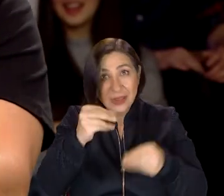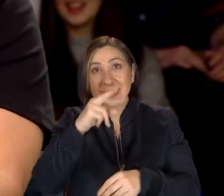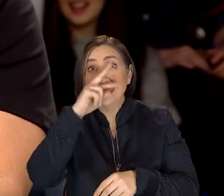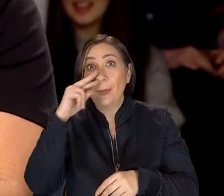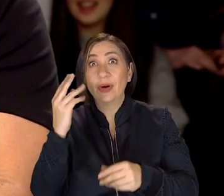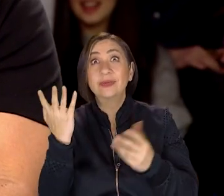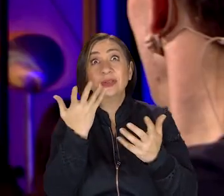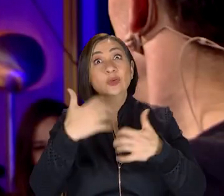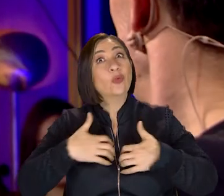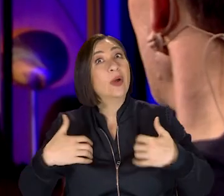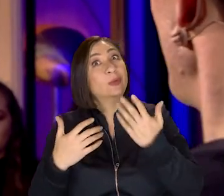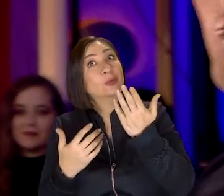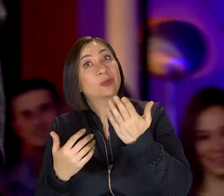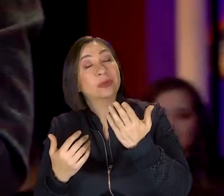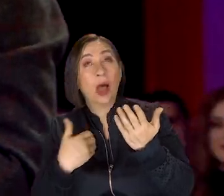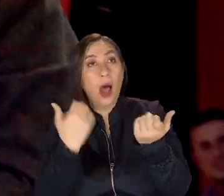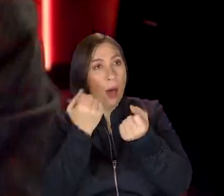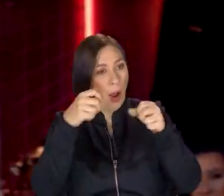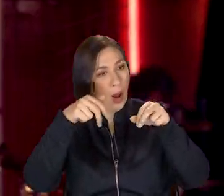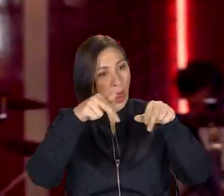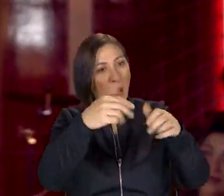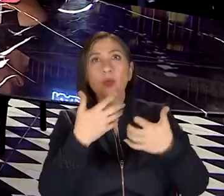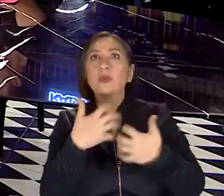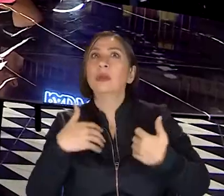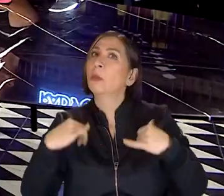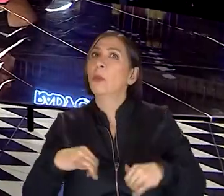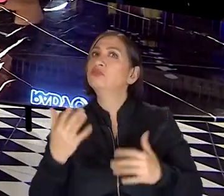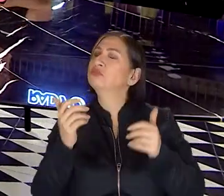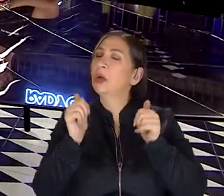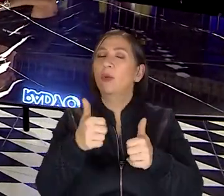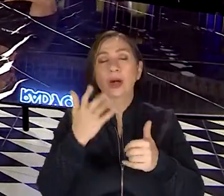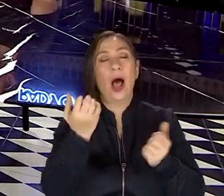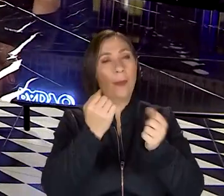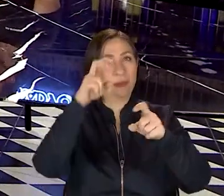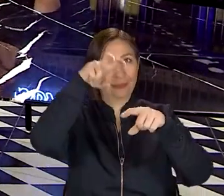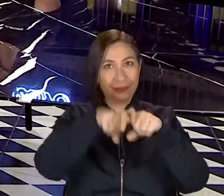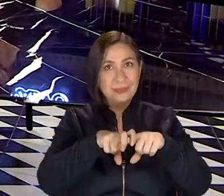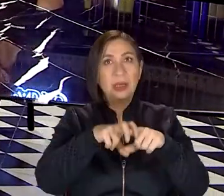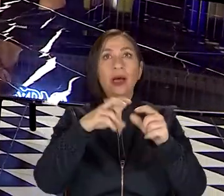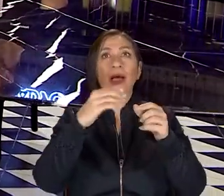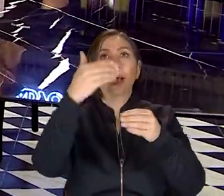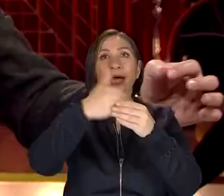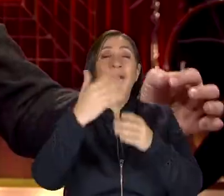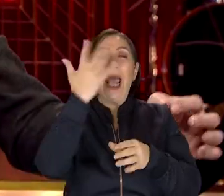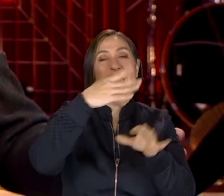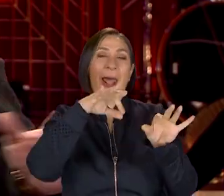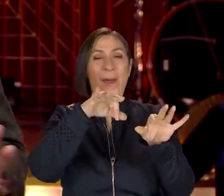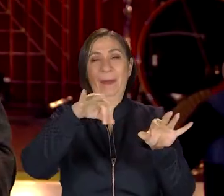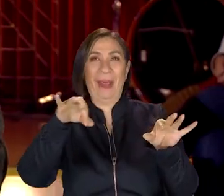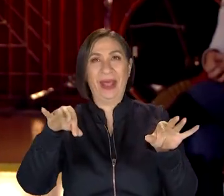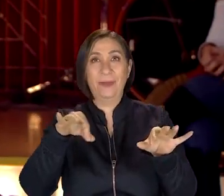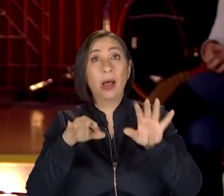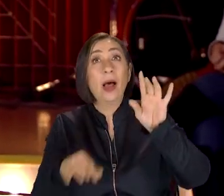Biz de nasıl gidiyoruz arabaya? Gidiyorsun ya? Ve arabaya gidiyoruz yani. Evet. Ne acayip. Arabaya gidiyorsunuz şak karabiberiyim